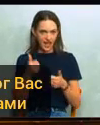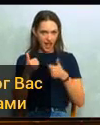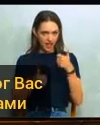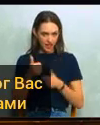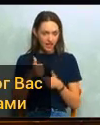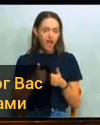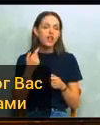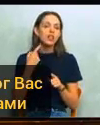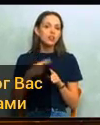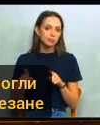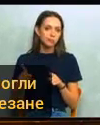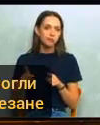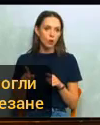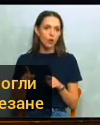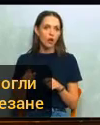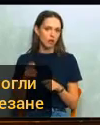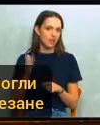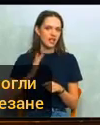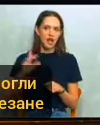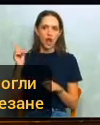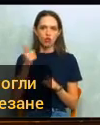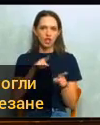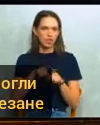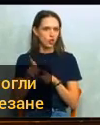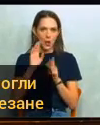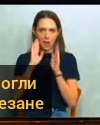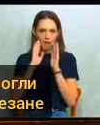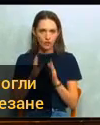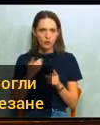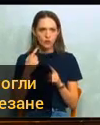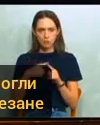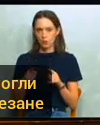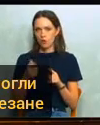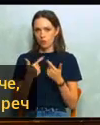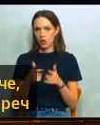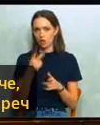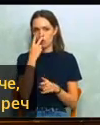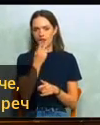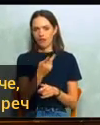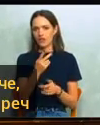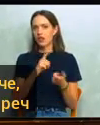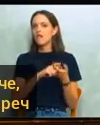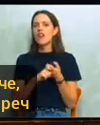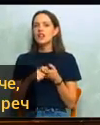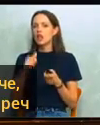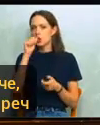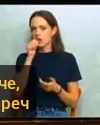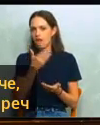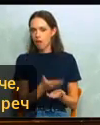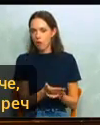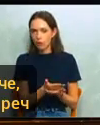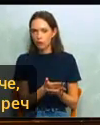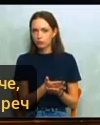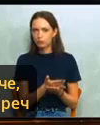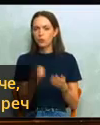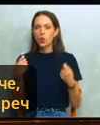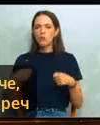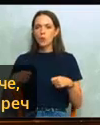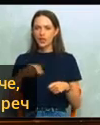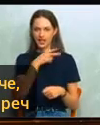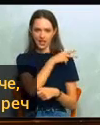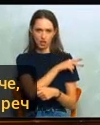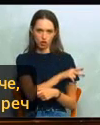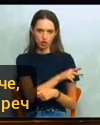budući da vam ni sami građani ne veruju, što smo upravo mogli da vidimo na osnovu ove situacije vezane za vodu. Gospodine